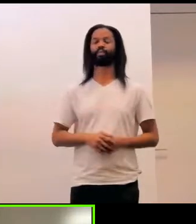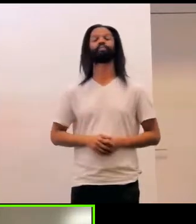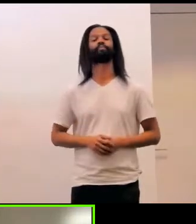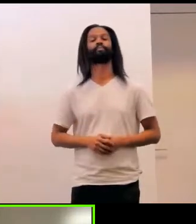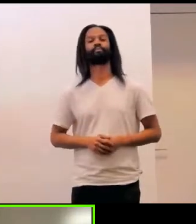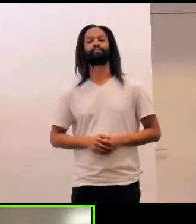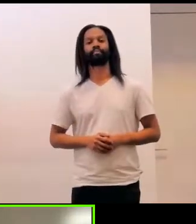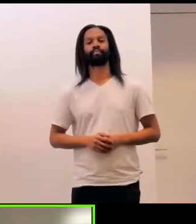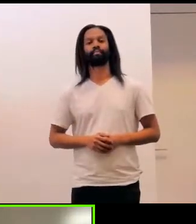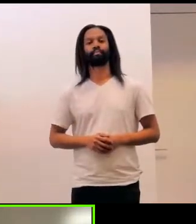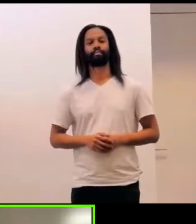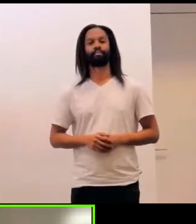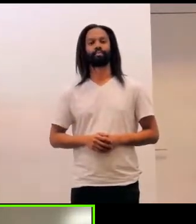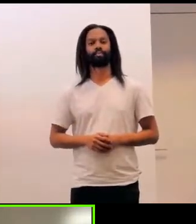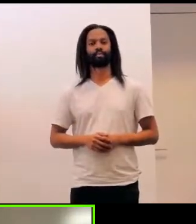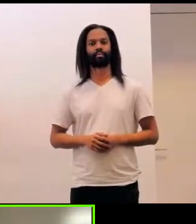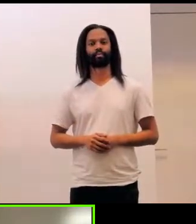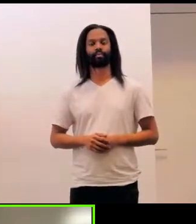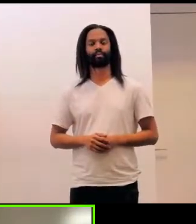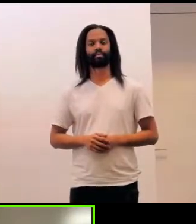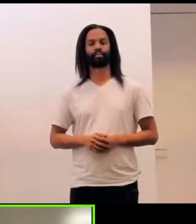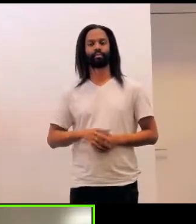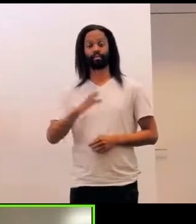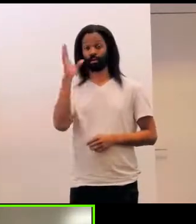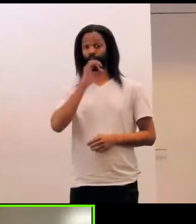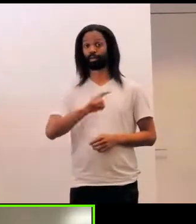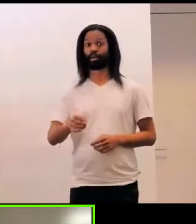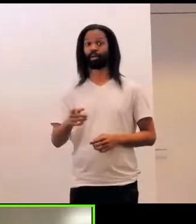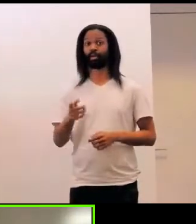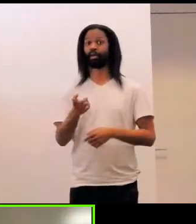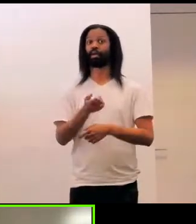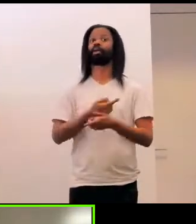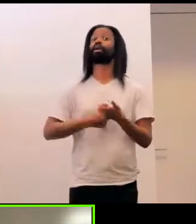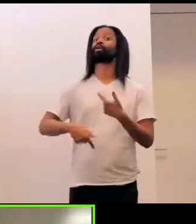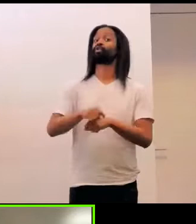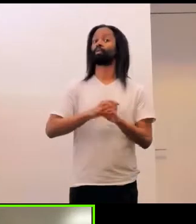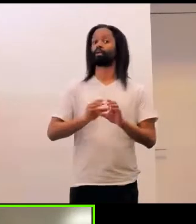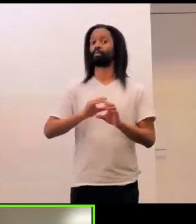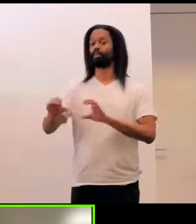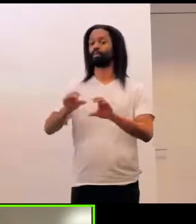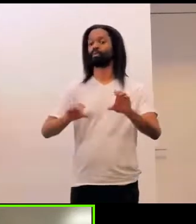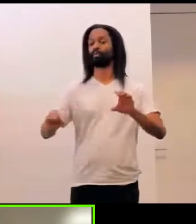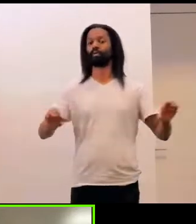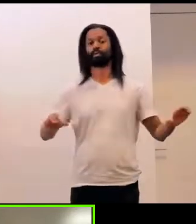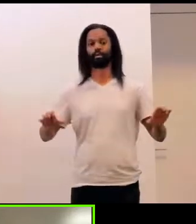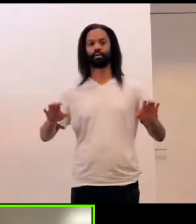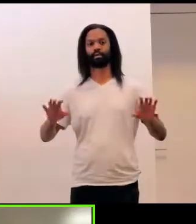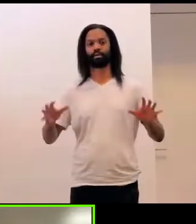Rappelons des formules de répartition aux économies et aux surconsommations disharmonieuses.